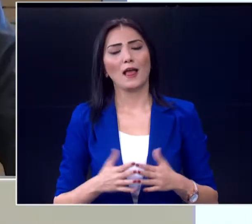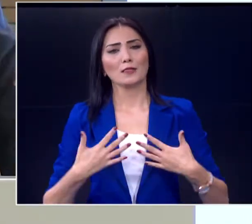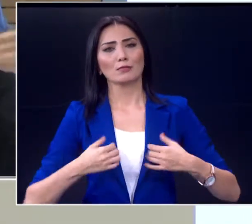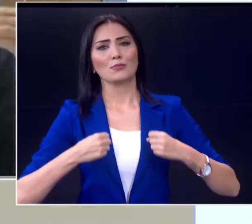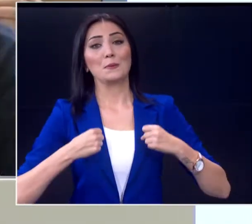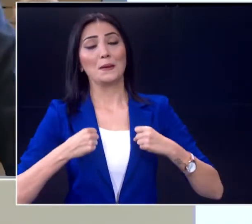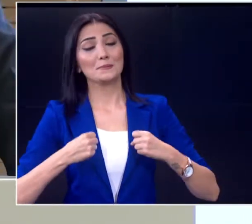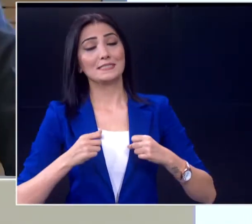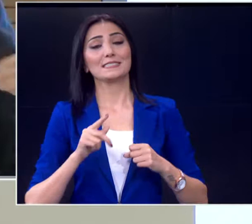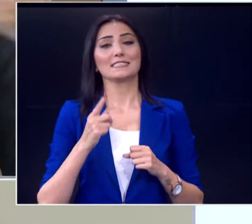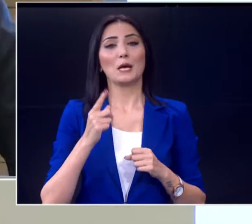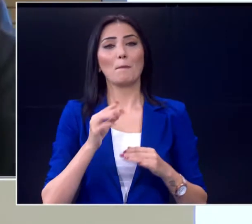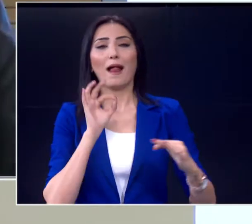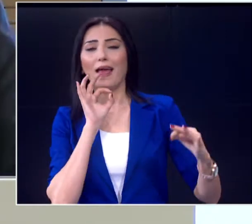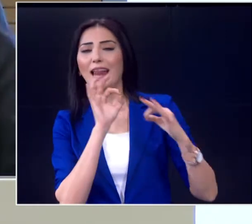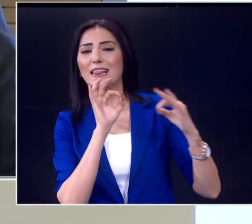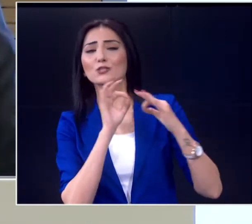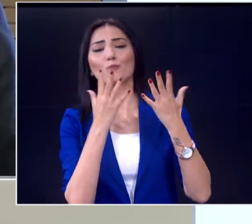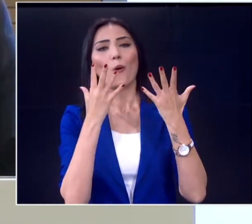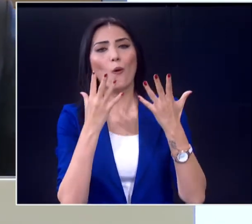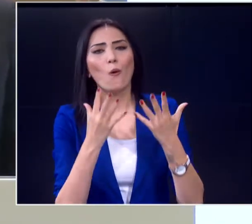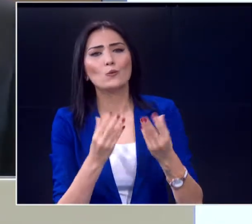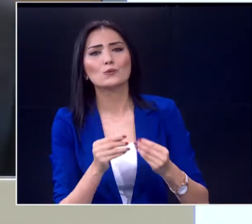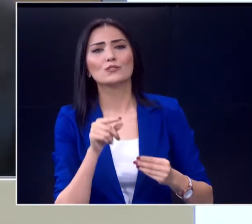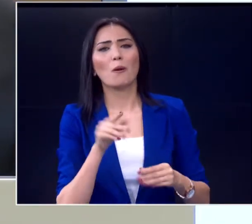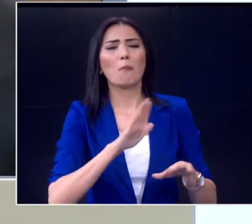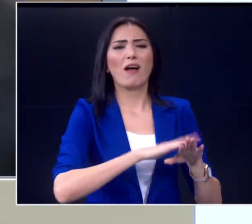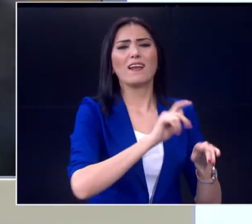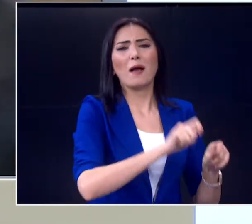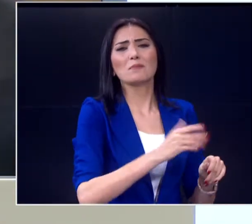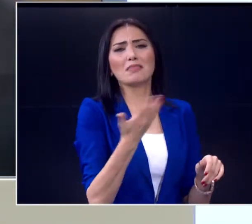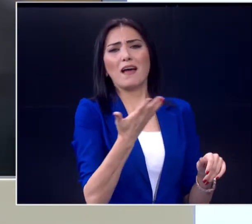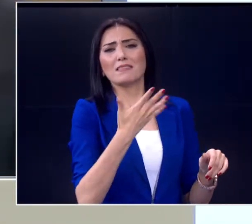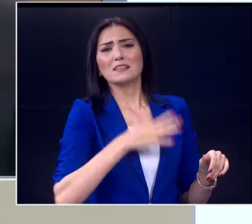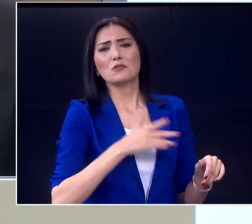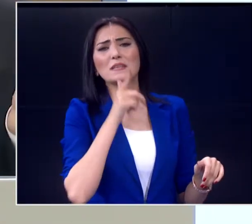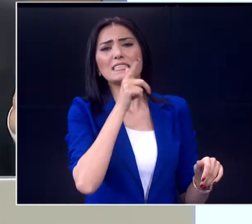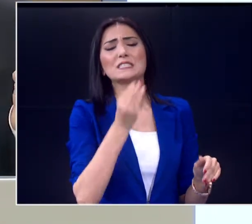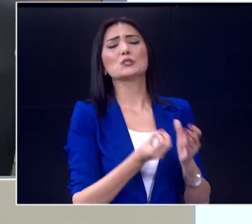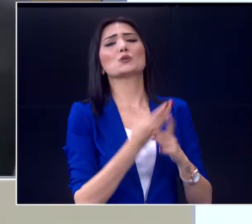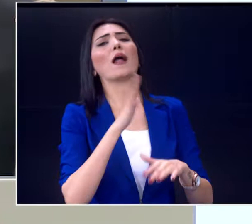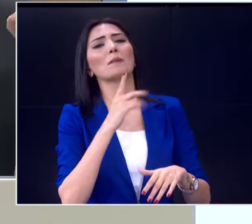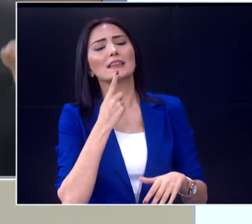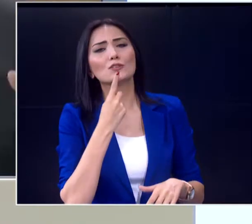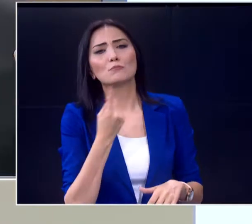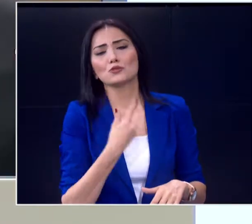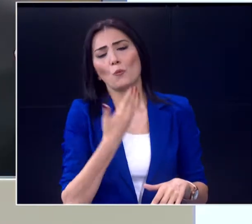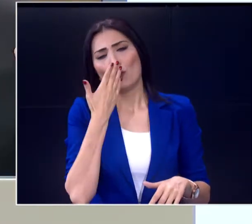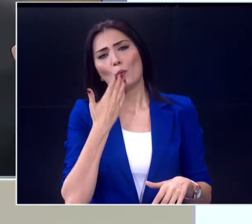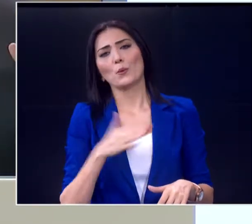dinamik bir şekilde iletişimle olacak. Ya bu kadar yaptık, daha ne istiyorsunuz? Sesinizi çıkarmayın diyecek halimiz